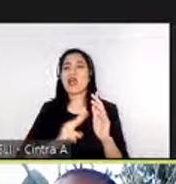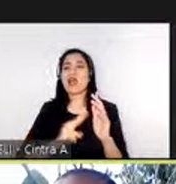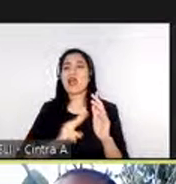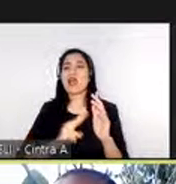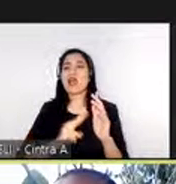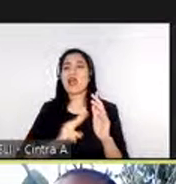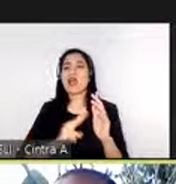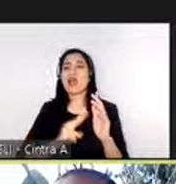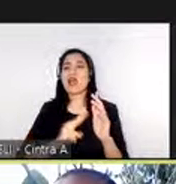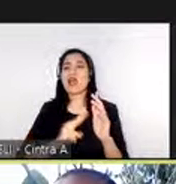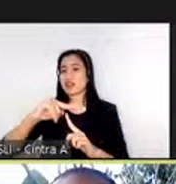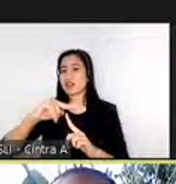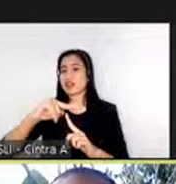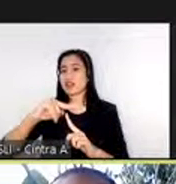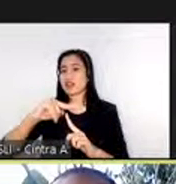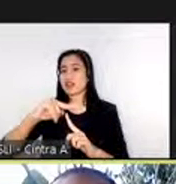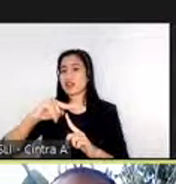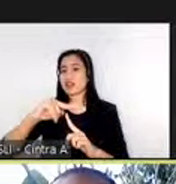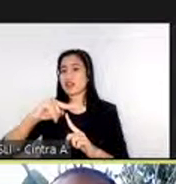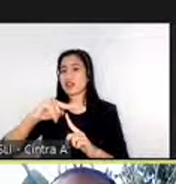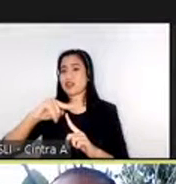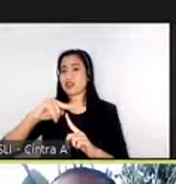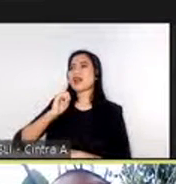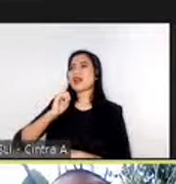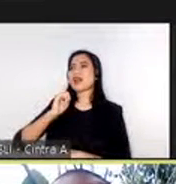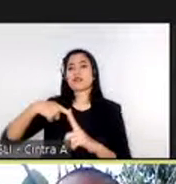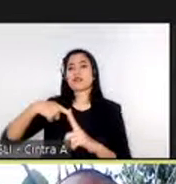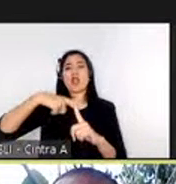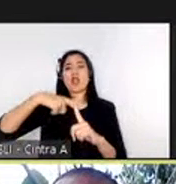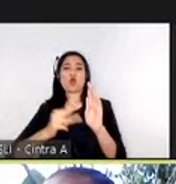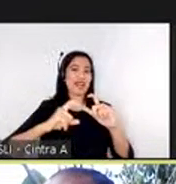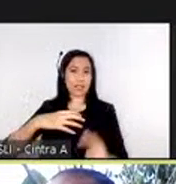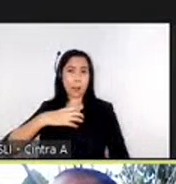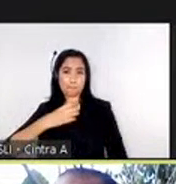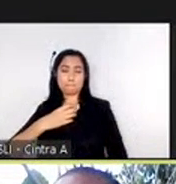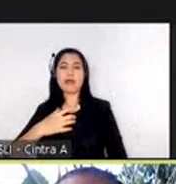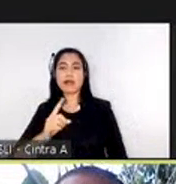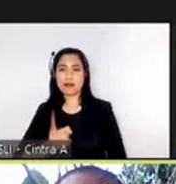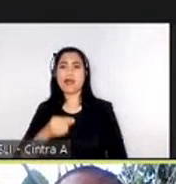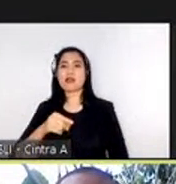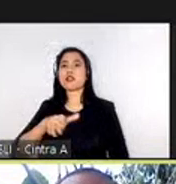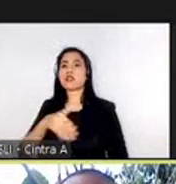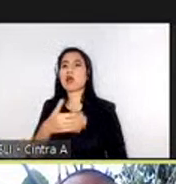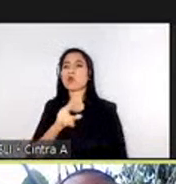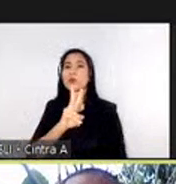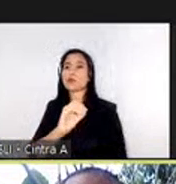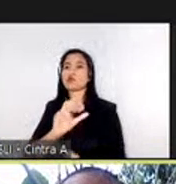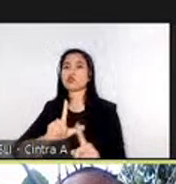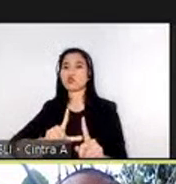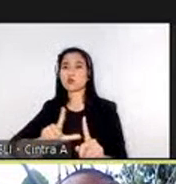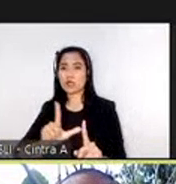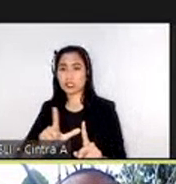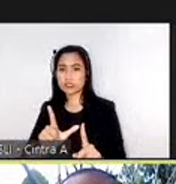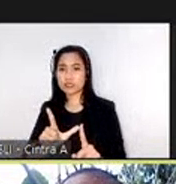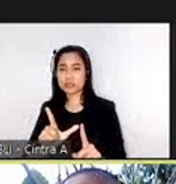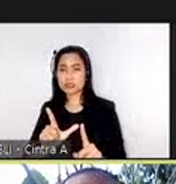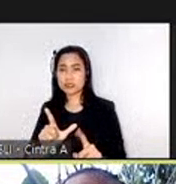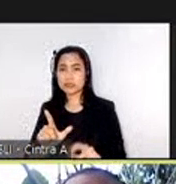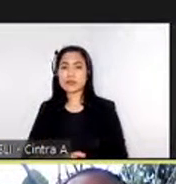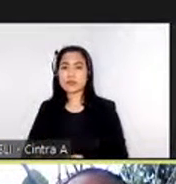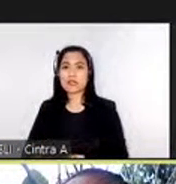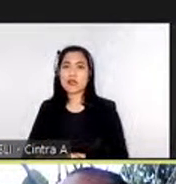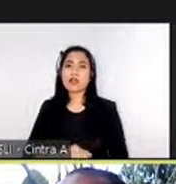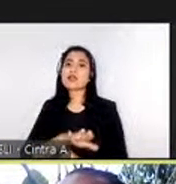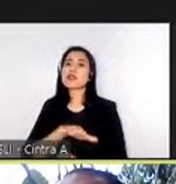Run eh komnasam National action plan busis and human dari komnasam di tahun 2017 Kemudian jugaada pada